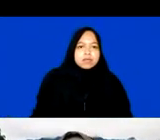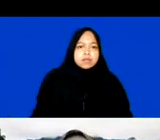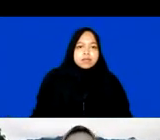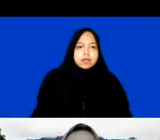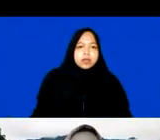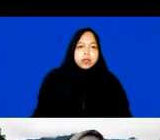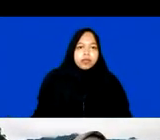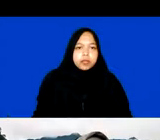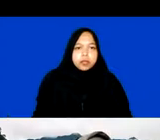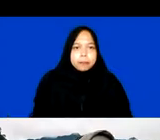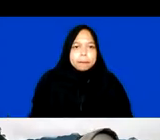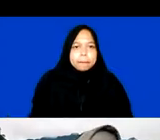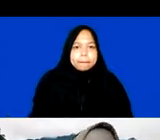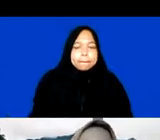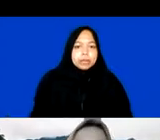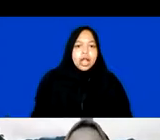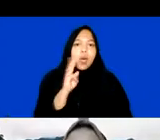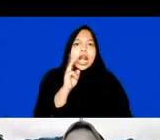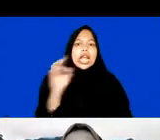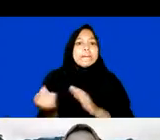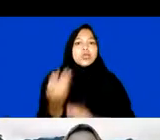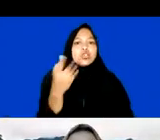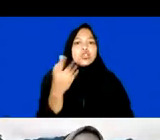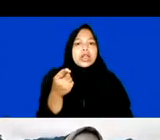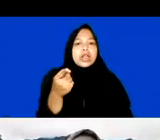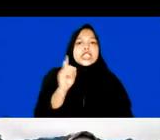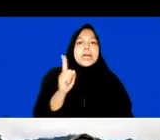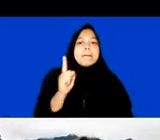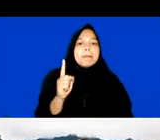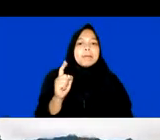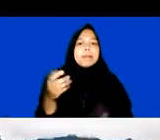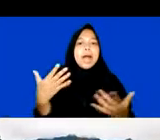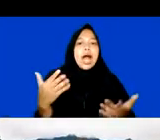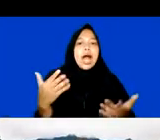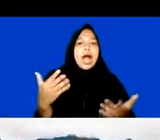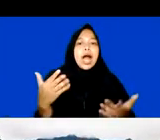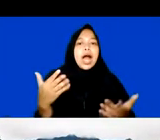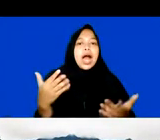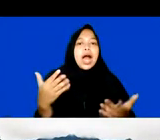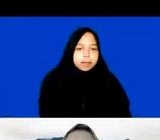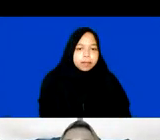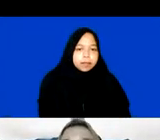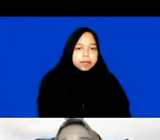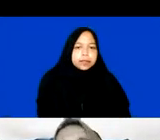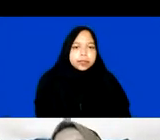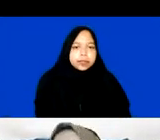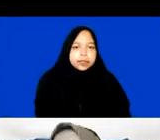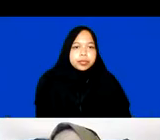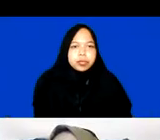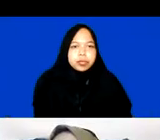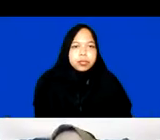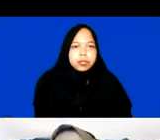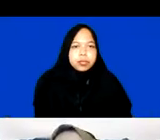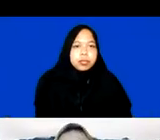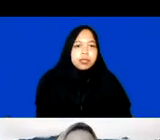di situ karena proses bakarnya itu ya masih dengan menggunakan solder ya. Tadi ya Mas ya. Kemudian betul. Untuk tambahan lagi teman-teman